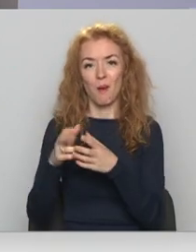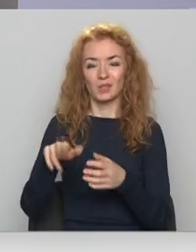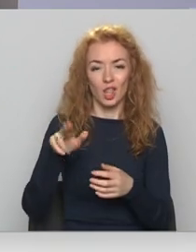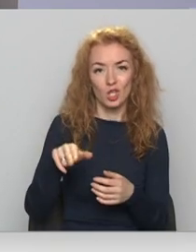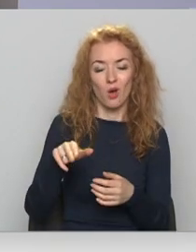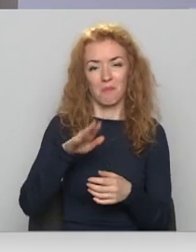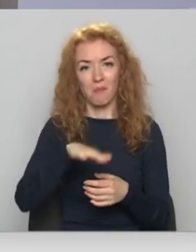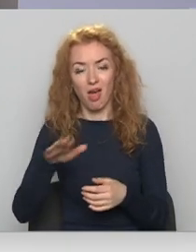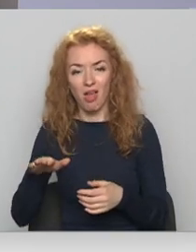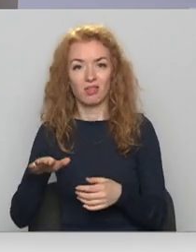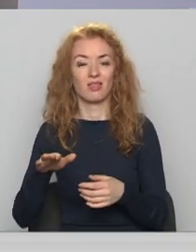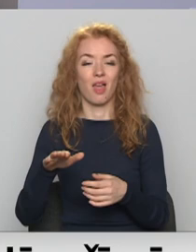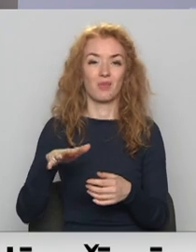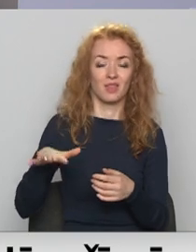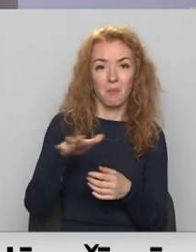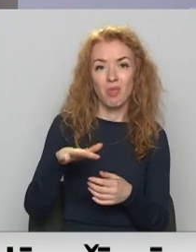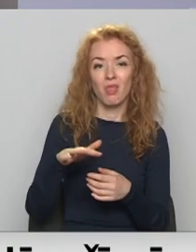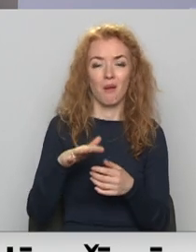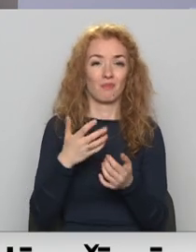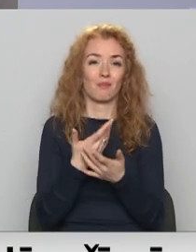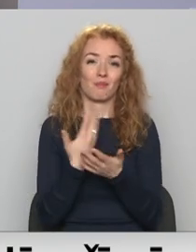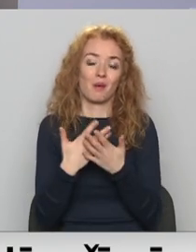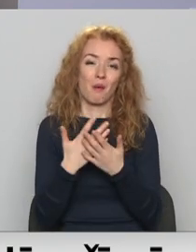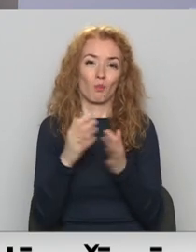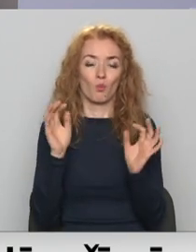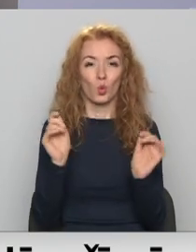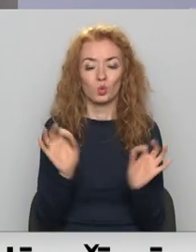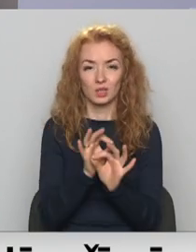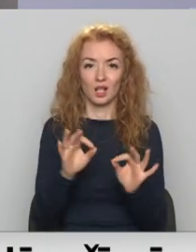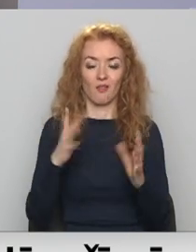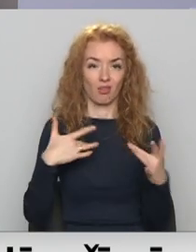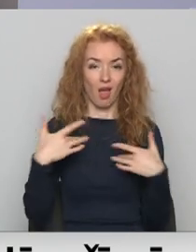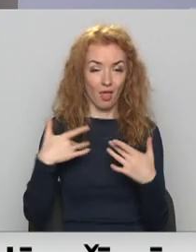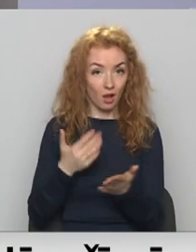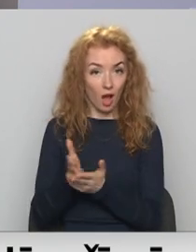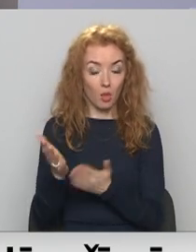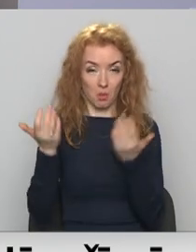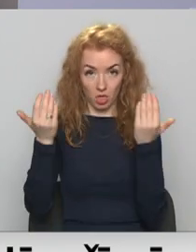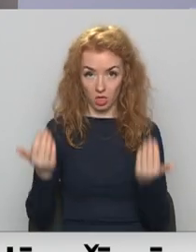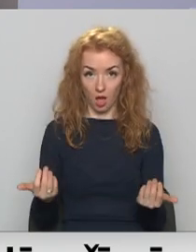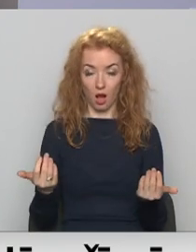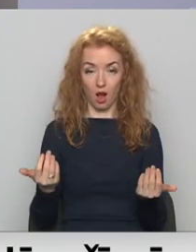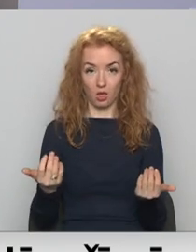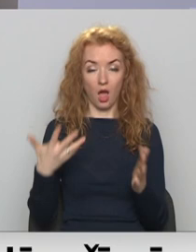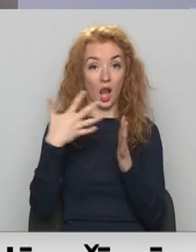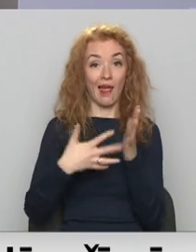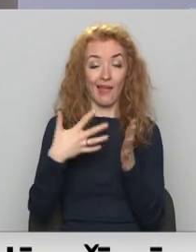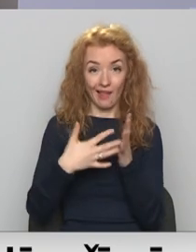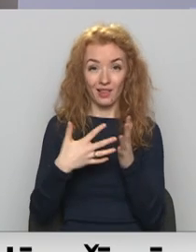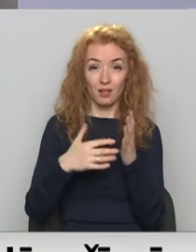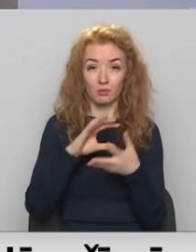ģimenēm, interesentiem kādā konkrētā mūzikas vai teātra kategorijā. Bet tagad, rēķinoties ar